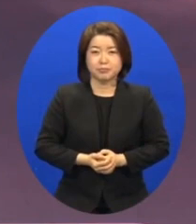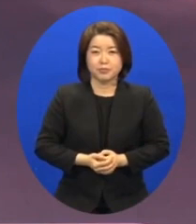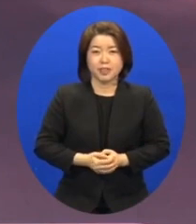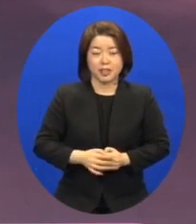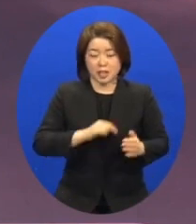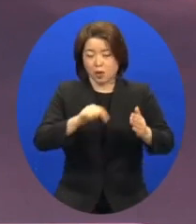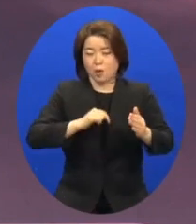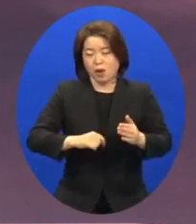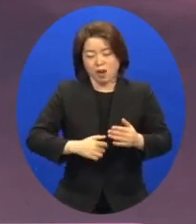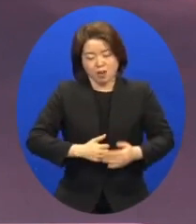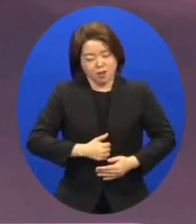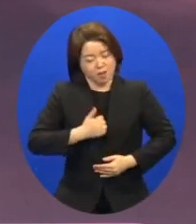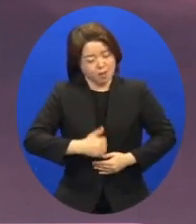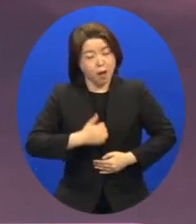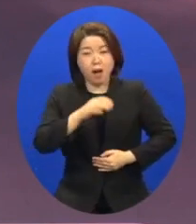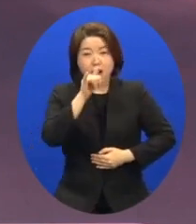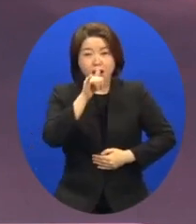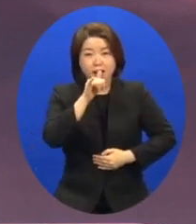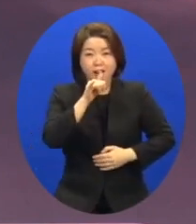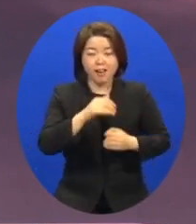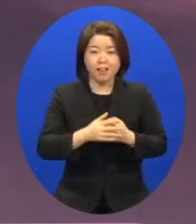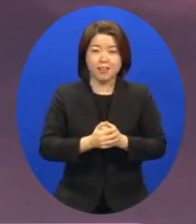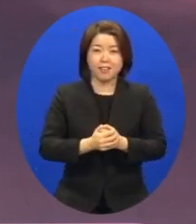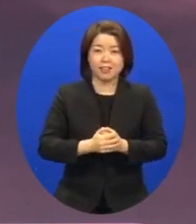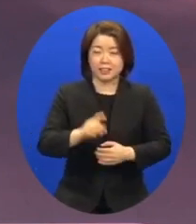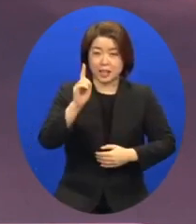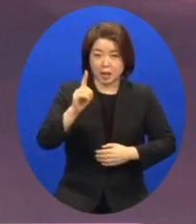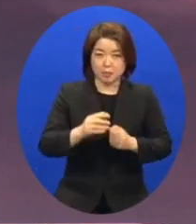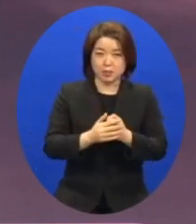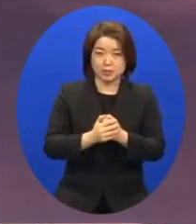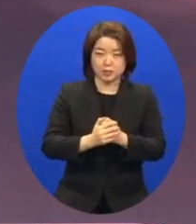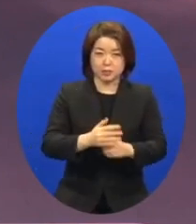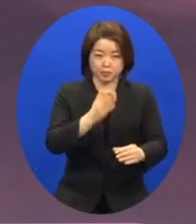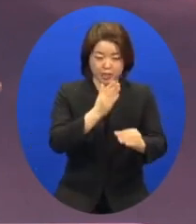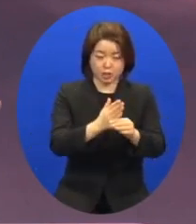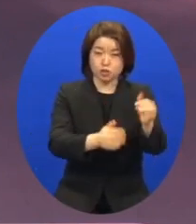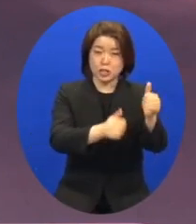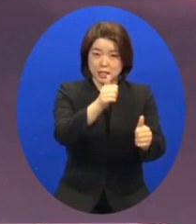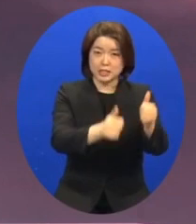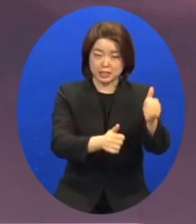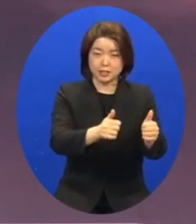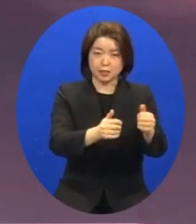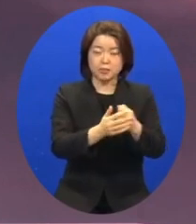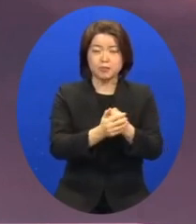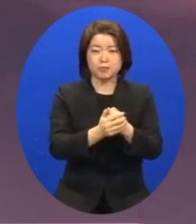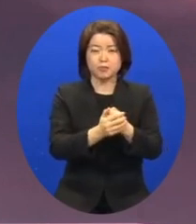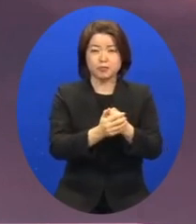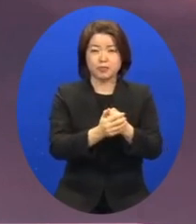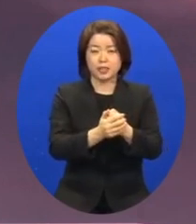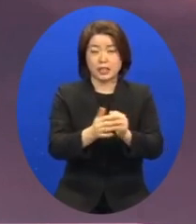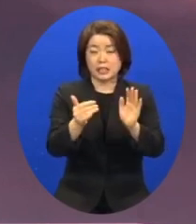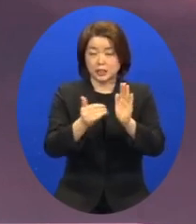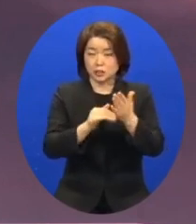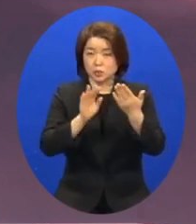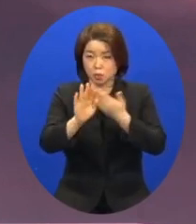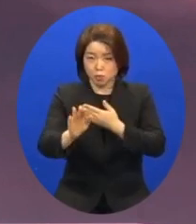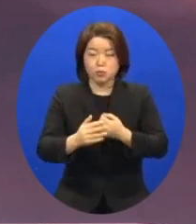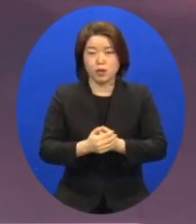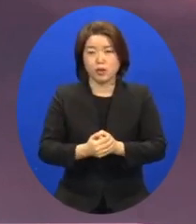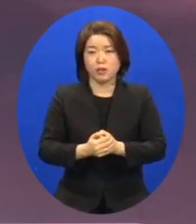얼마나 속이 뒤집어지는 g 한번은 중 강은 고사 시험이 있던 날 시험이 끝나고